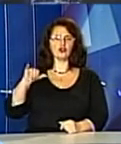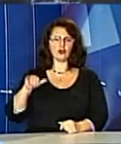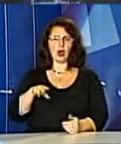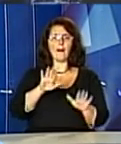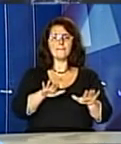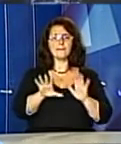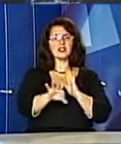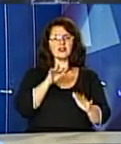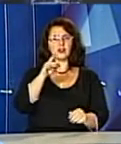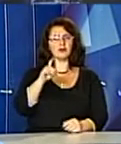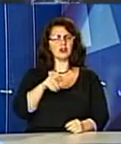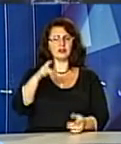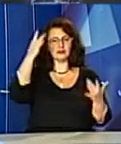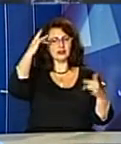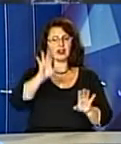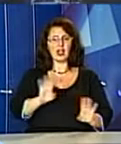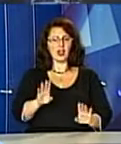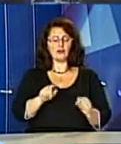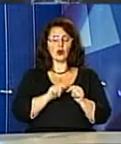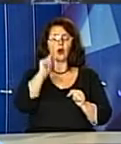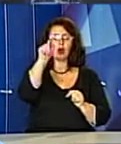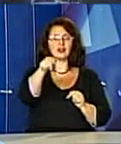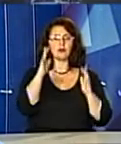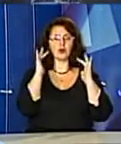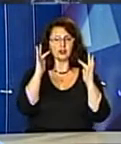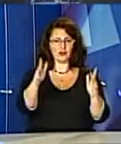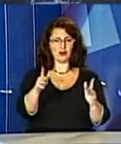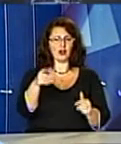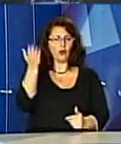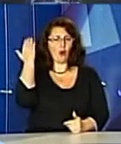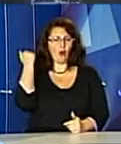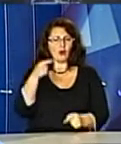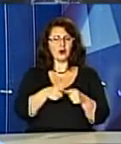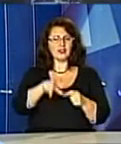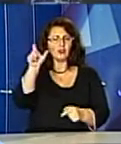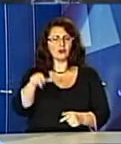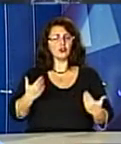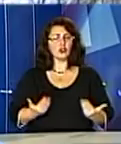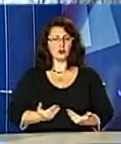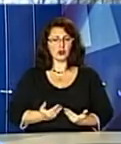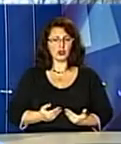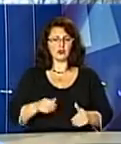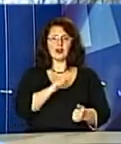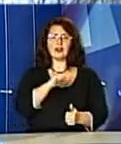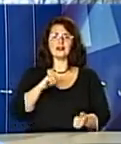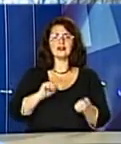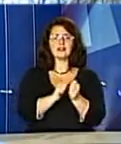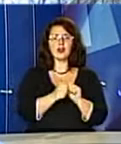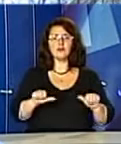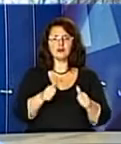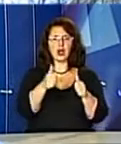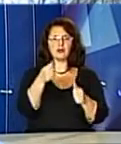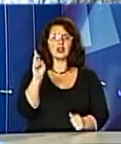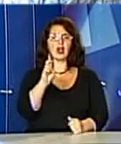не випадково, адже навпроти парку на вулиці Городоцькій 50 свого часу мешкав Антонич. Сам пам'ятник виконаний з бронзи, а